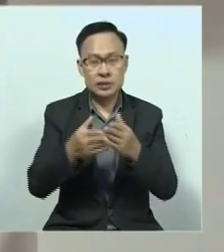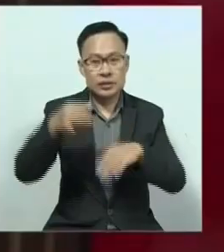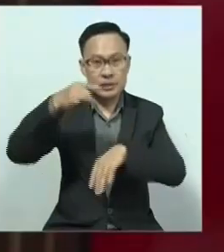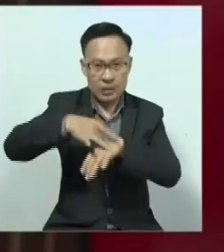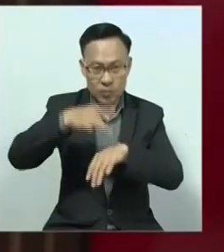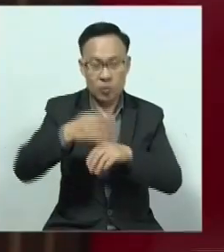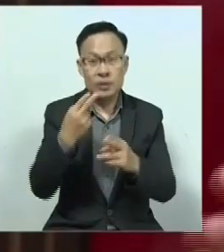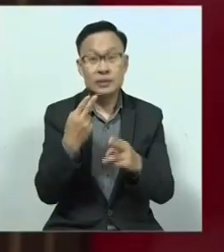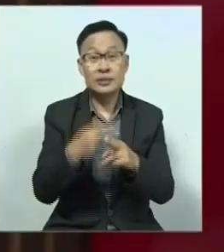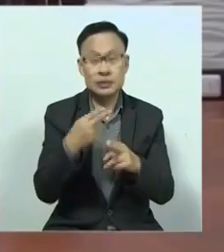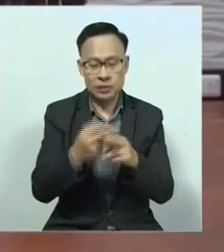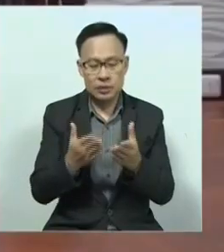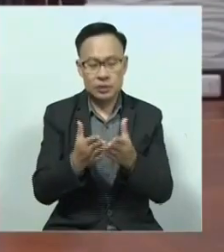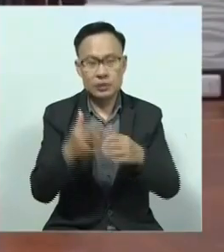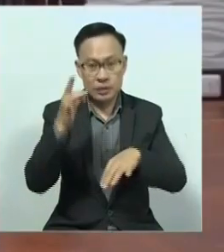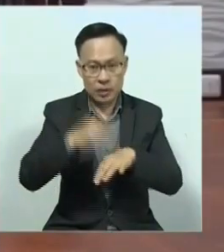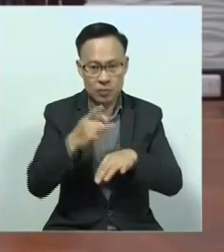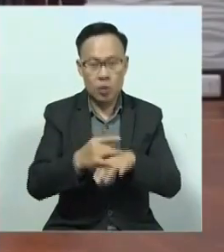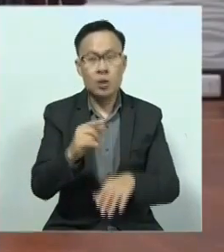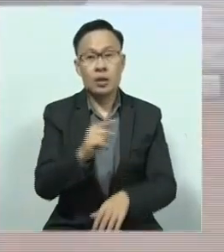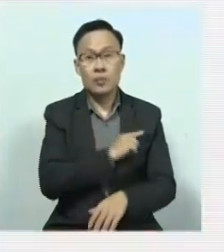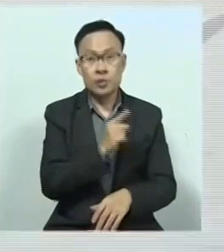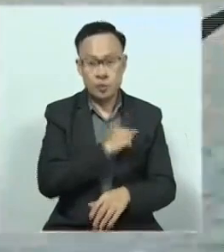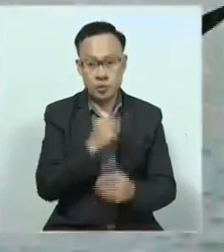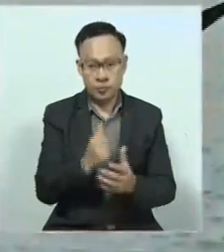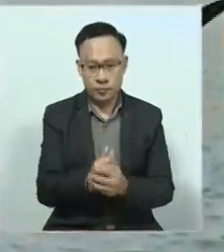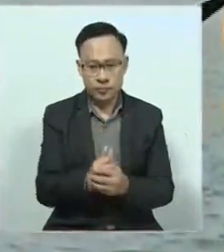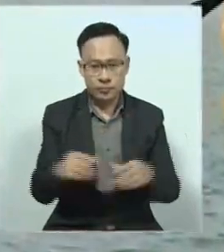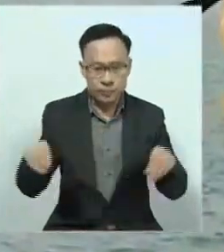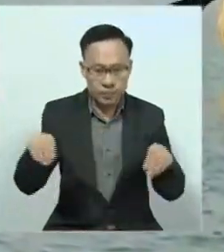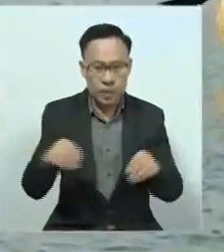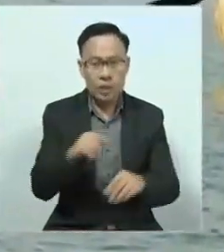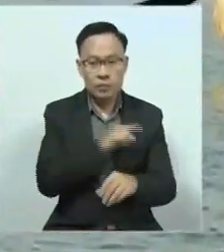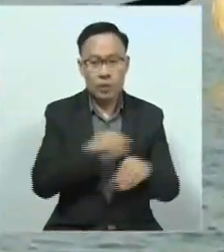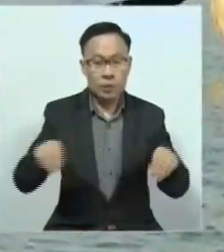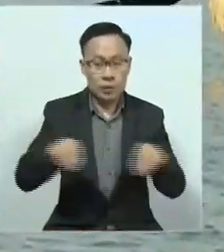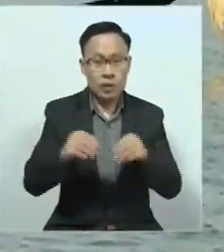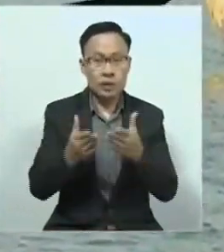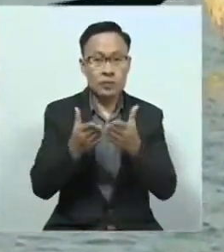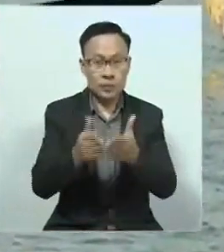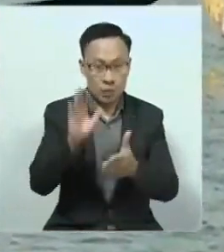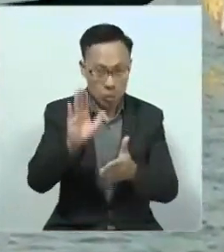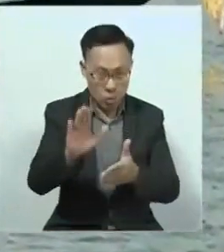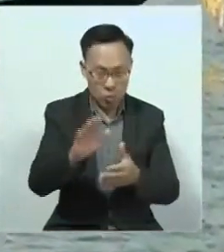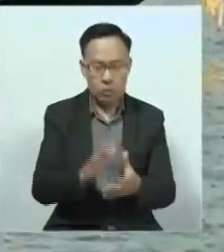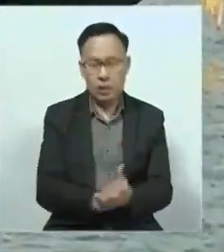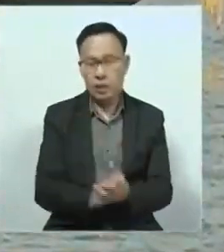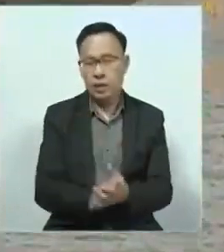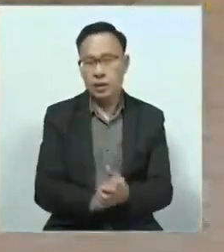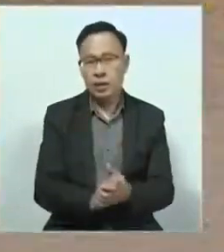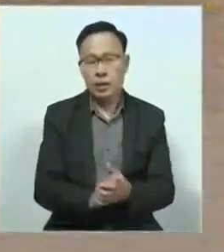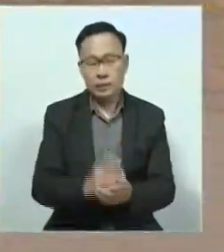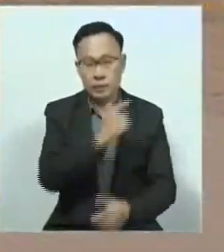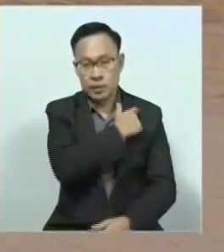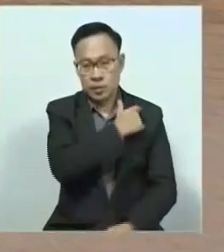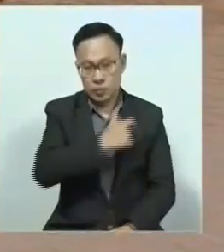ากินใช่ไหมแตงโมก็คุมกระบวนเรือซึ่งอยู่ตรงใกล้ๆกับเรือพระนั่งของพระองค์ท่าน ซึ่งอันนี้เป็นธรรมเนียมผู้บัญชาการทหารเรือจะต้องลงเ